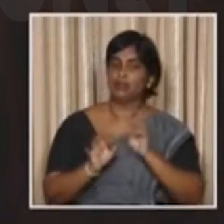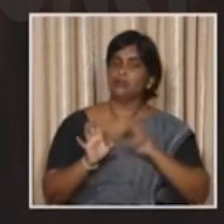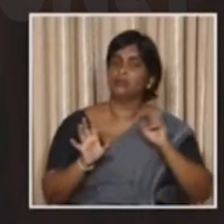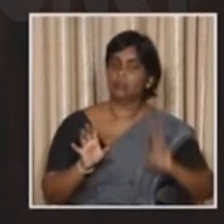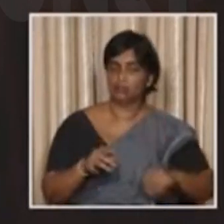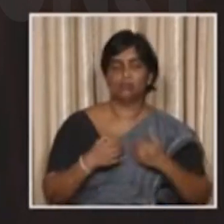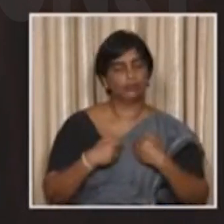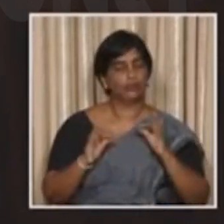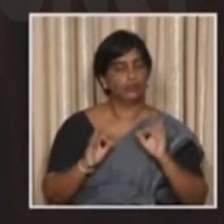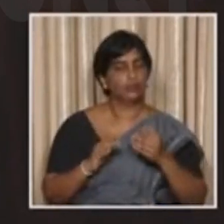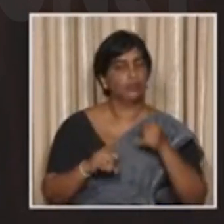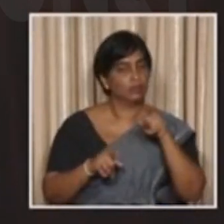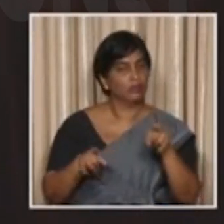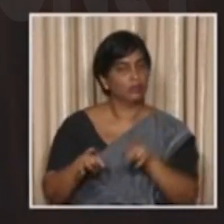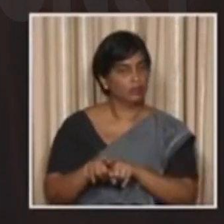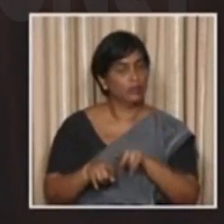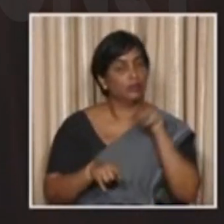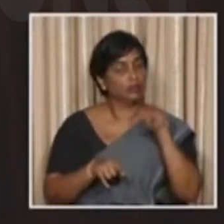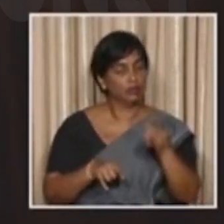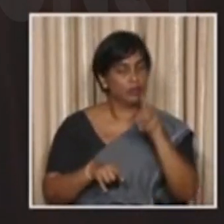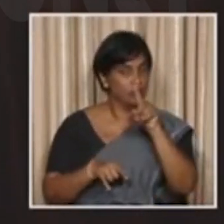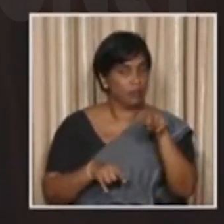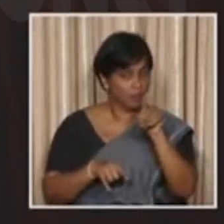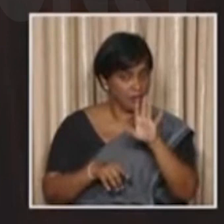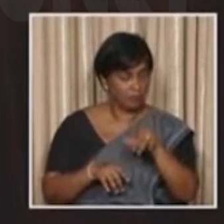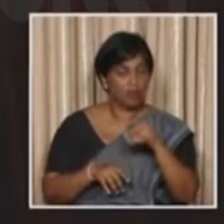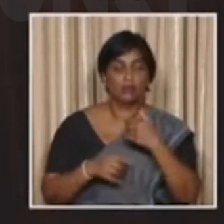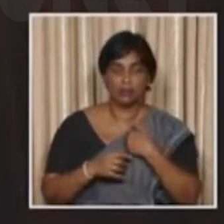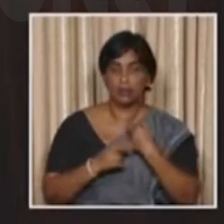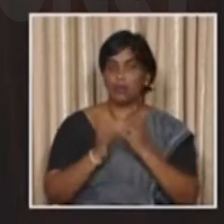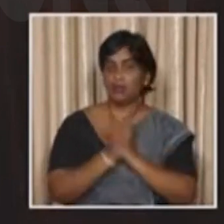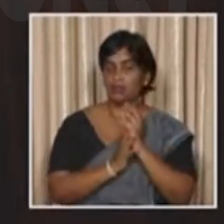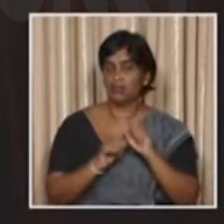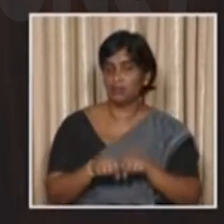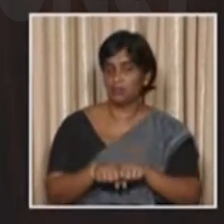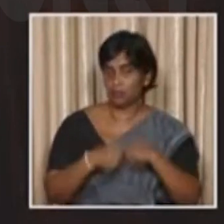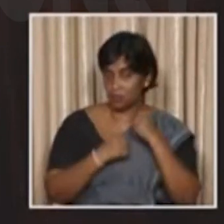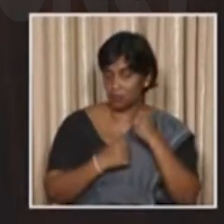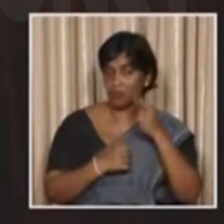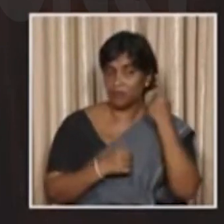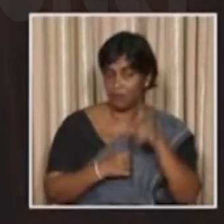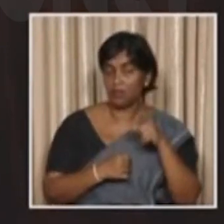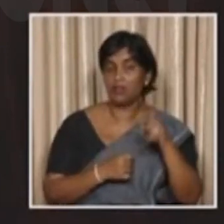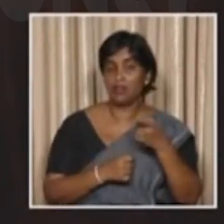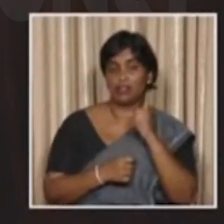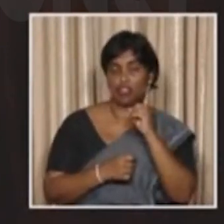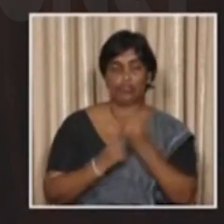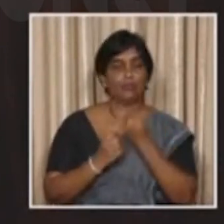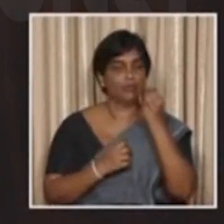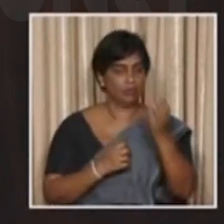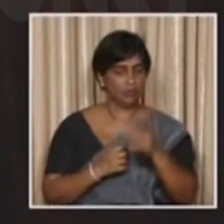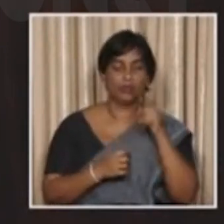මම සූදානම්. එමෙන්ම එතුමා වරදකරුවා වුවහොත් මගේ වරප්‍රසාද උල්ලංඝනය කිරීම වෙනුවෙන් දඬුවම් ලක්විය